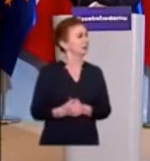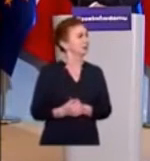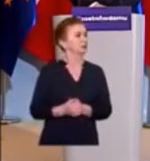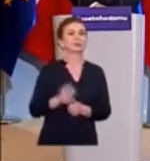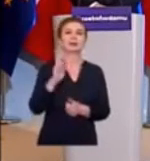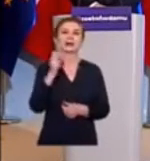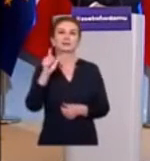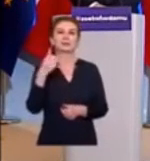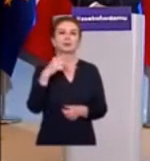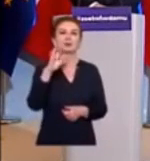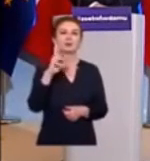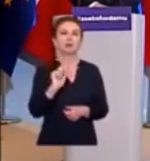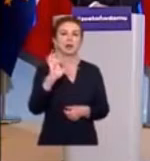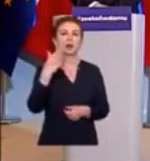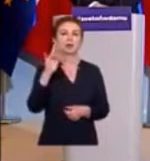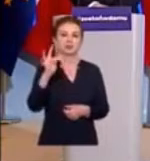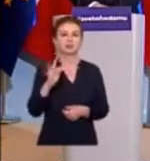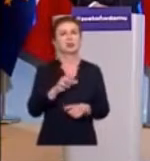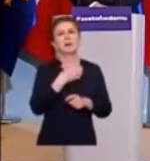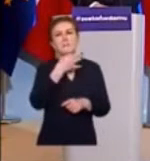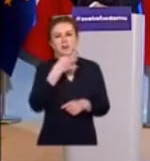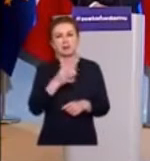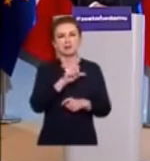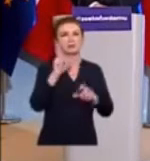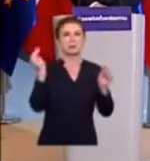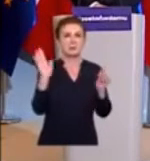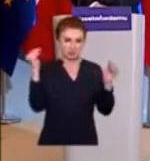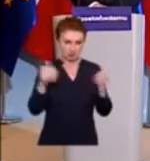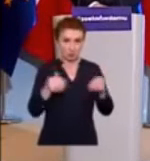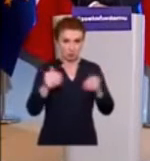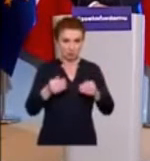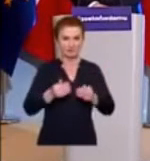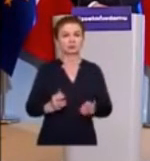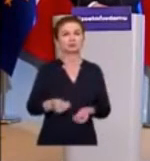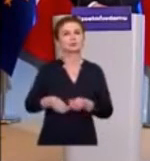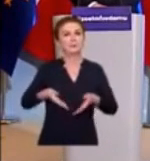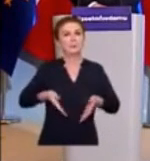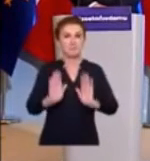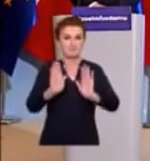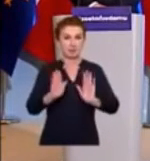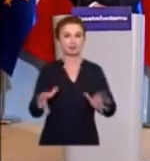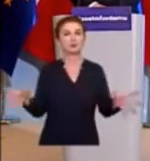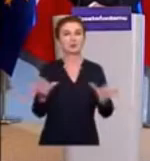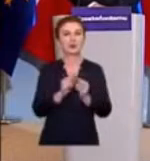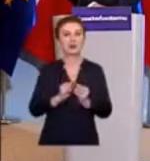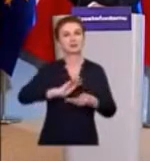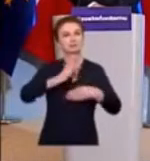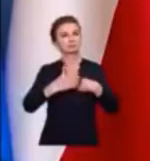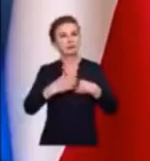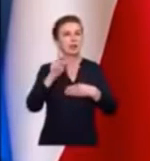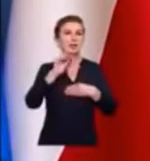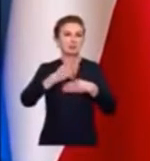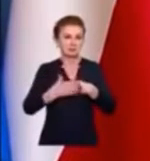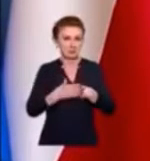z Onet.pl pyta pana ministra zdrowia, czy zostanie przywrócona możliwość porodów rodzinnych, to znaczy z udziałem partnera czy innego członka rodziny i w związku z tym, czy także po